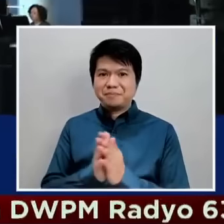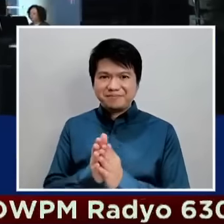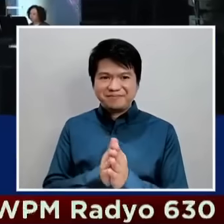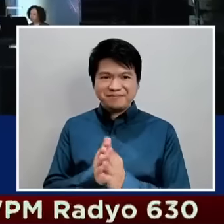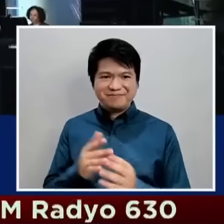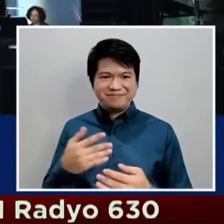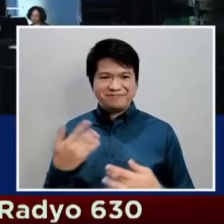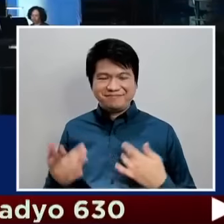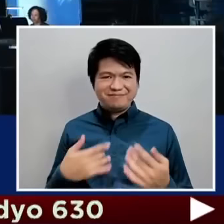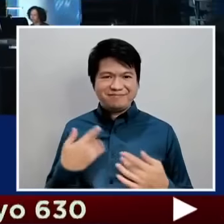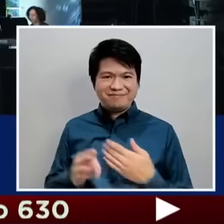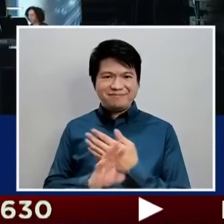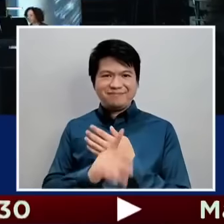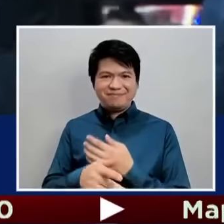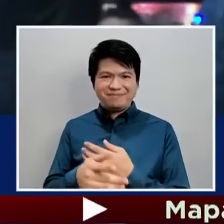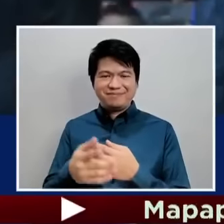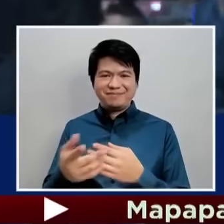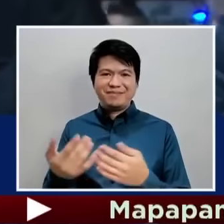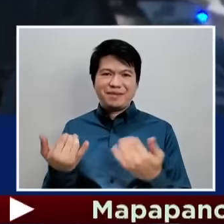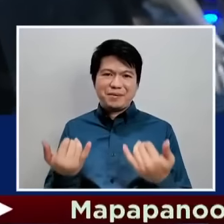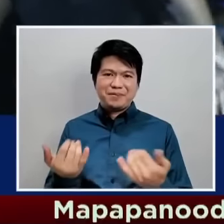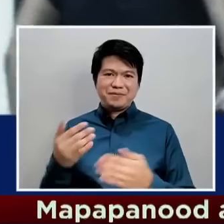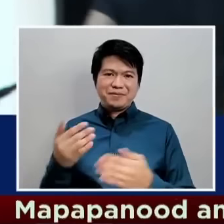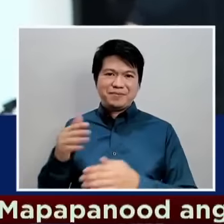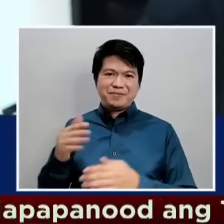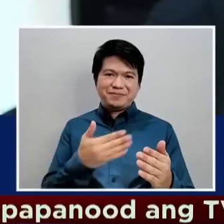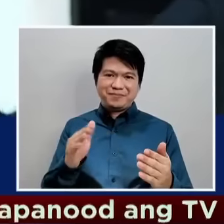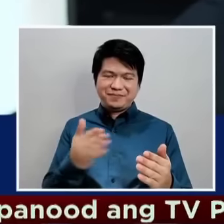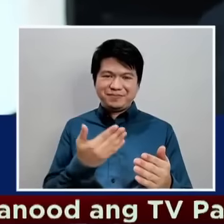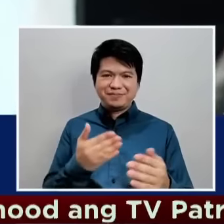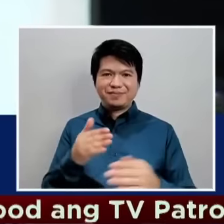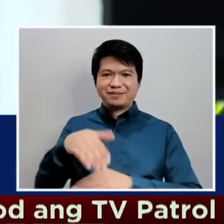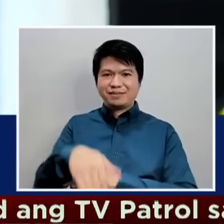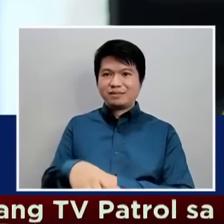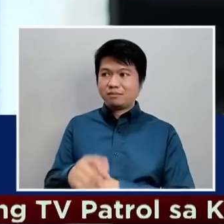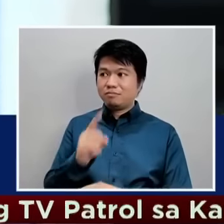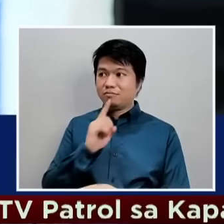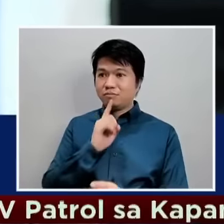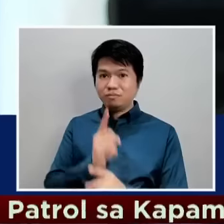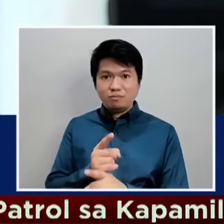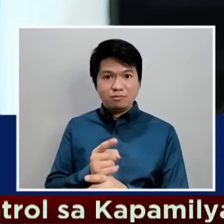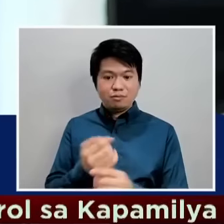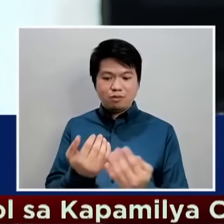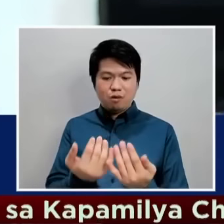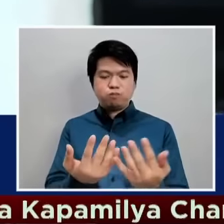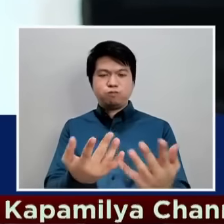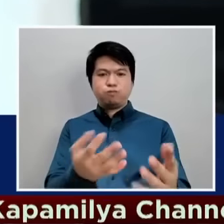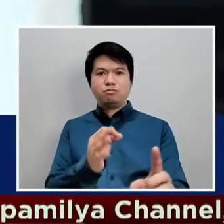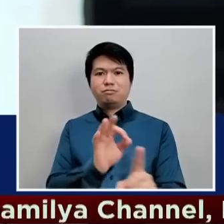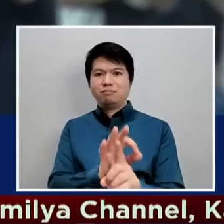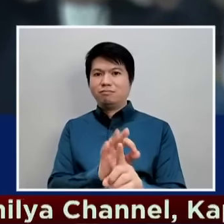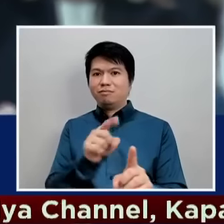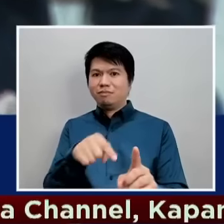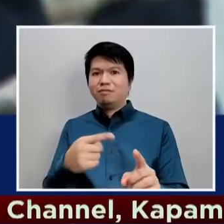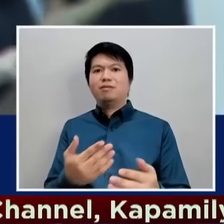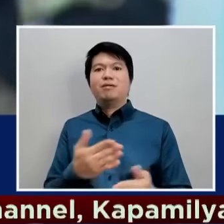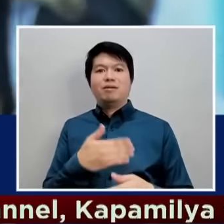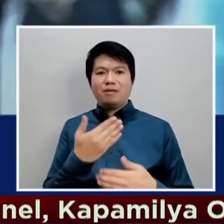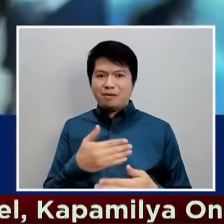pagbabalik sa The Big Dome ngayong gabi. Tiniyak ng concert king na masisiyahan ng fans sa kanyang The King Forever concert